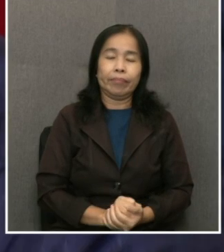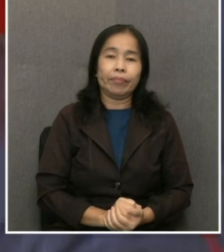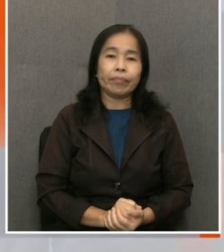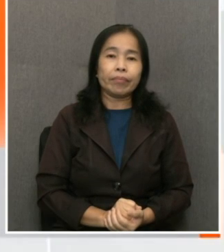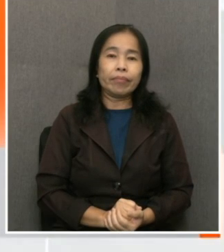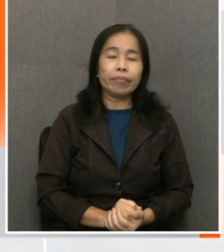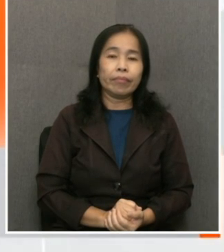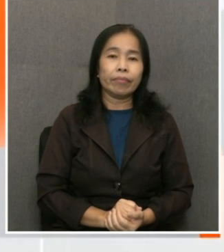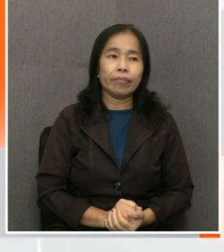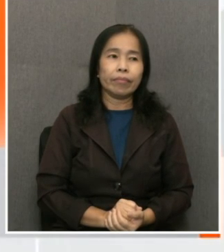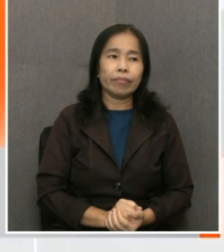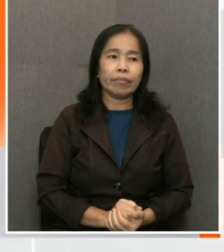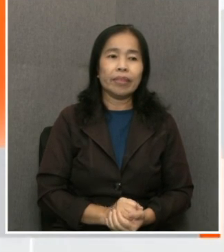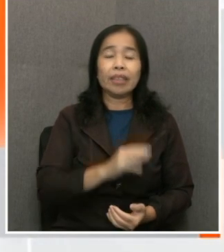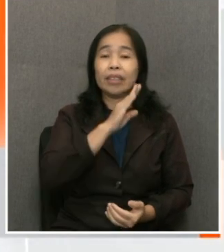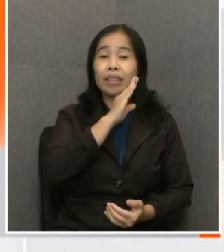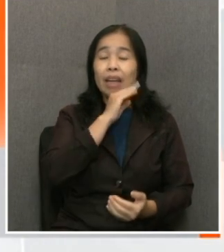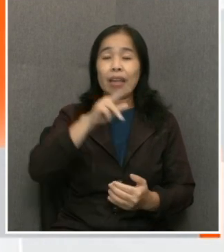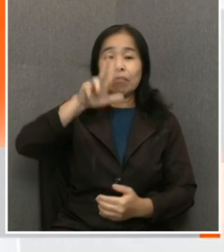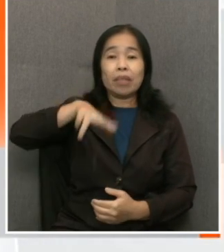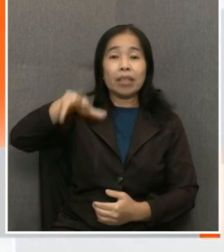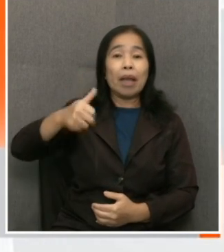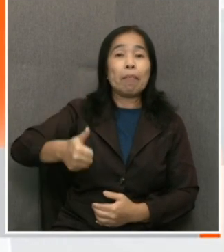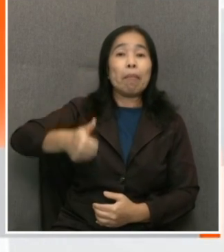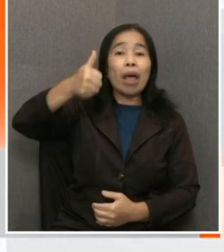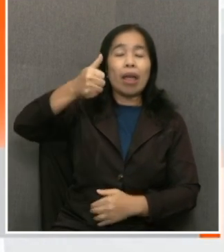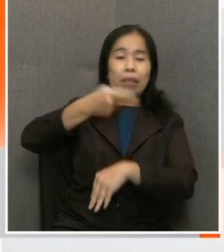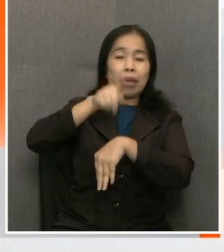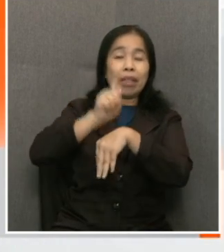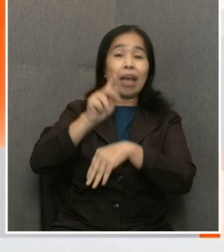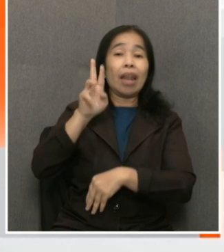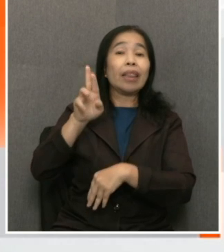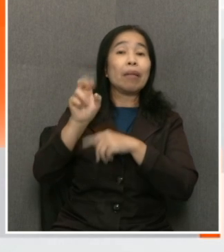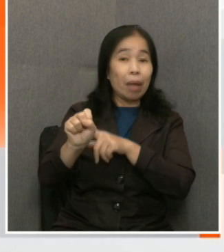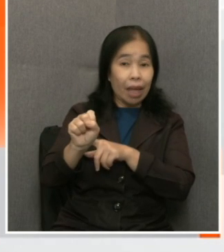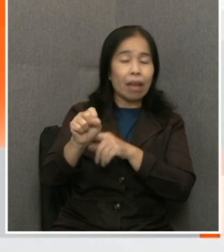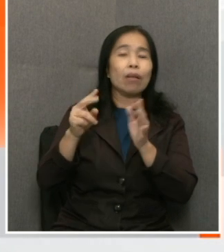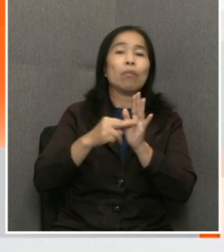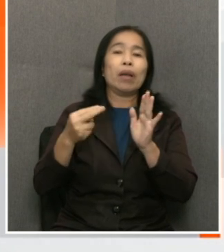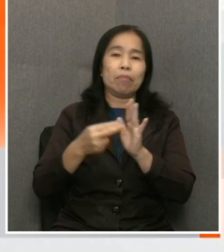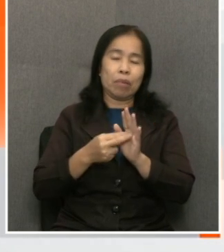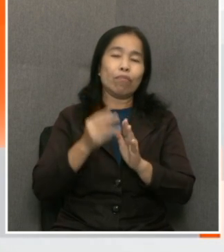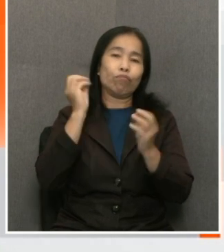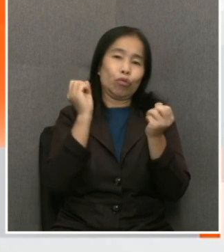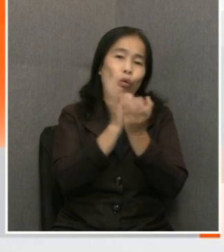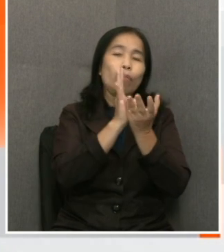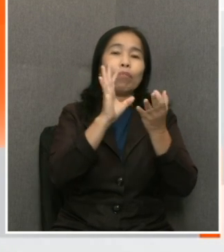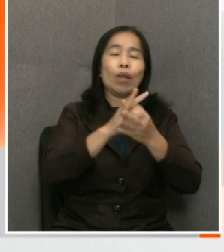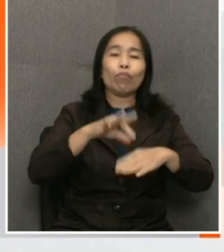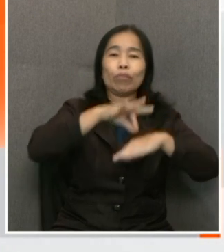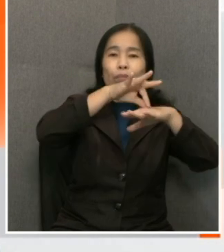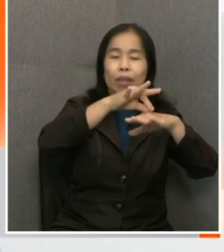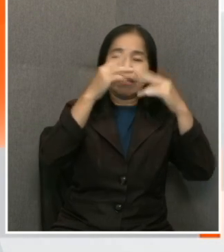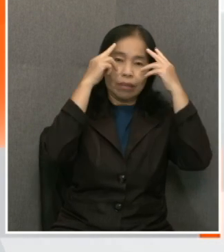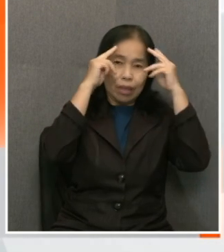ถ้าพรรคเพื่อไทยได้ตำแหน่งประธานสภาผู้แทนราษฎรนะครับก็จะส่งผลต่อการเลือกนายกรัฐมนตรีที่รออยู่ข้างหน้าน